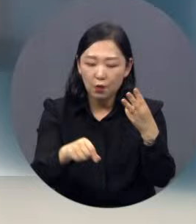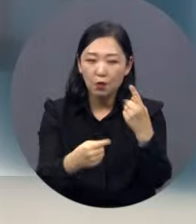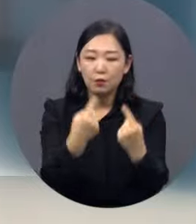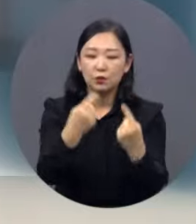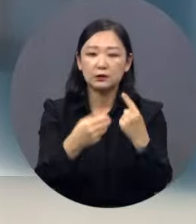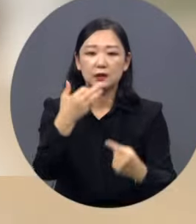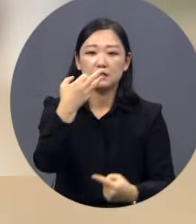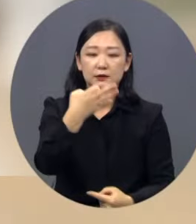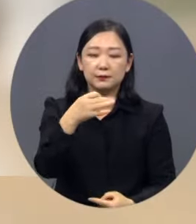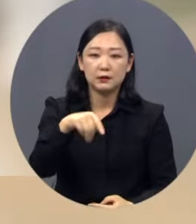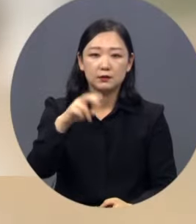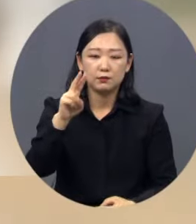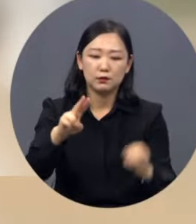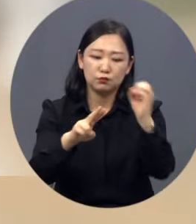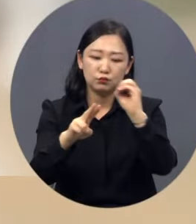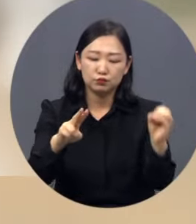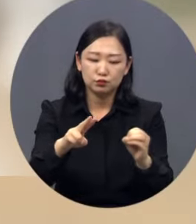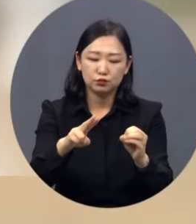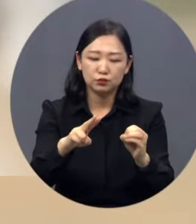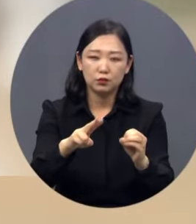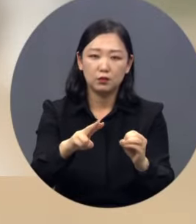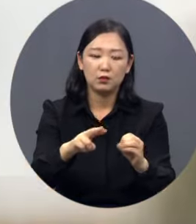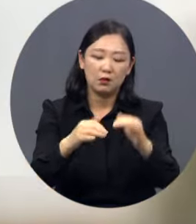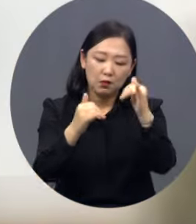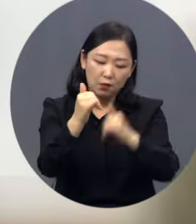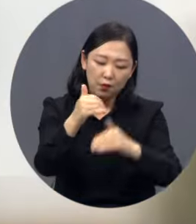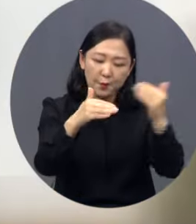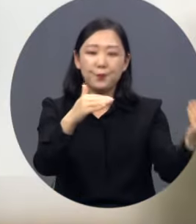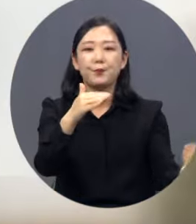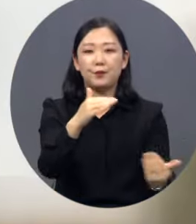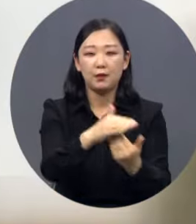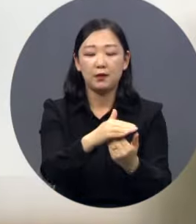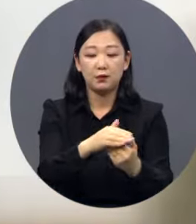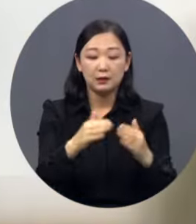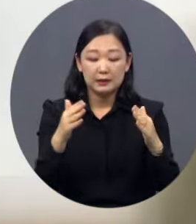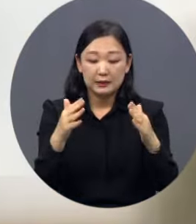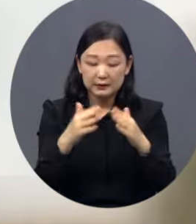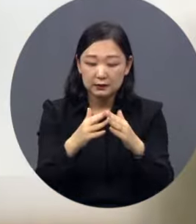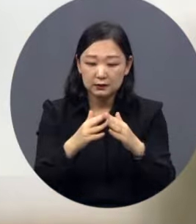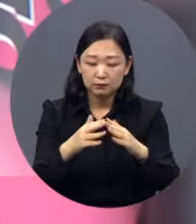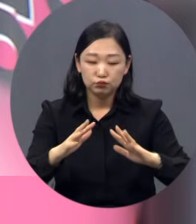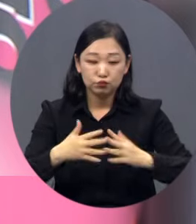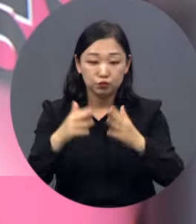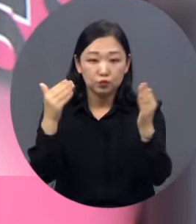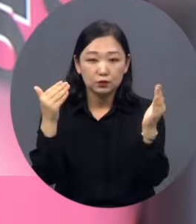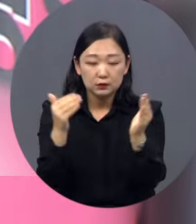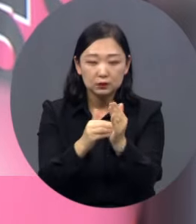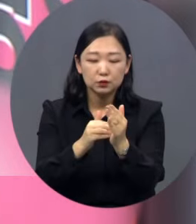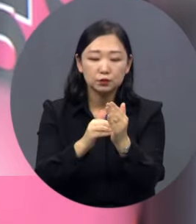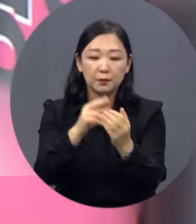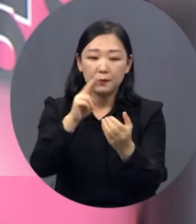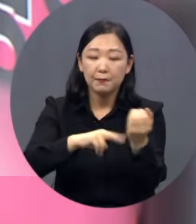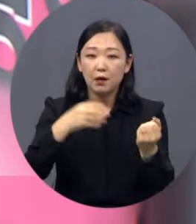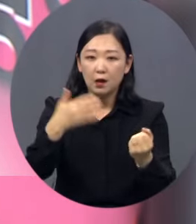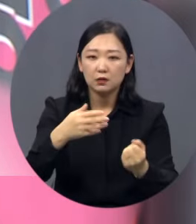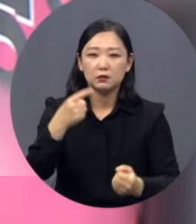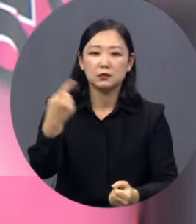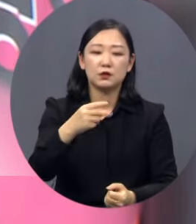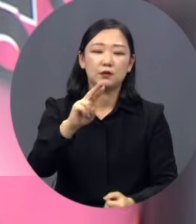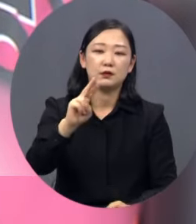증가하며 또다시 역대 최고치를 기록했습니다 집을 다 짓고도 팔리지 않는 악성 미분양은